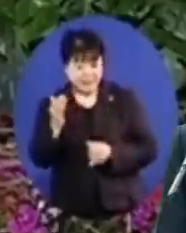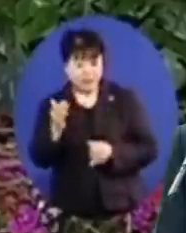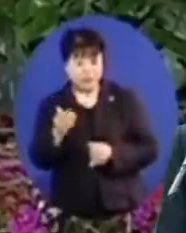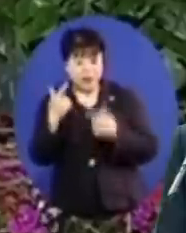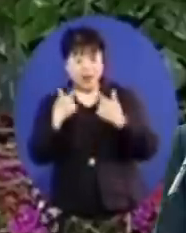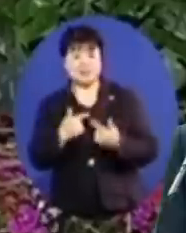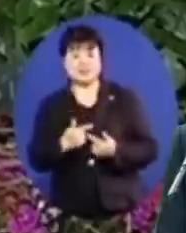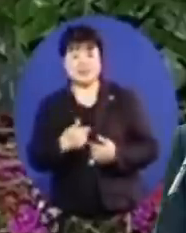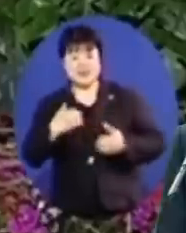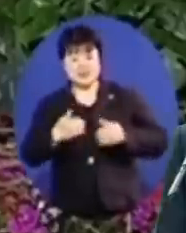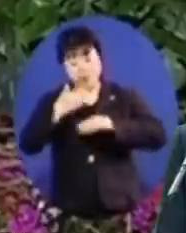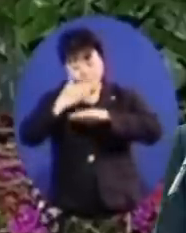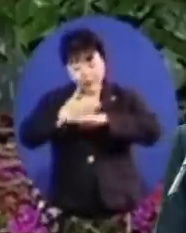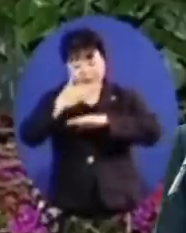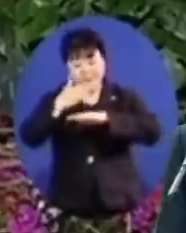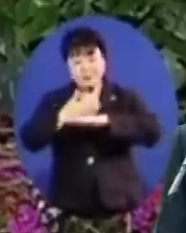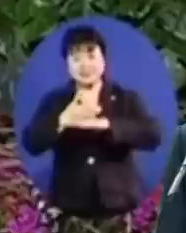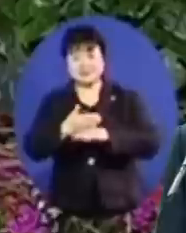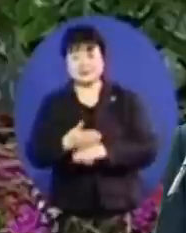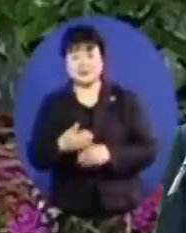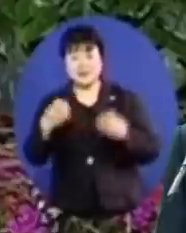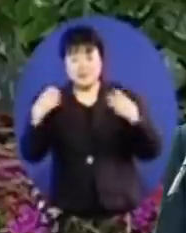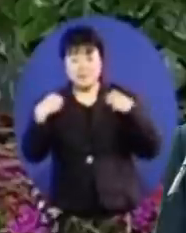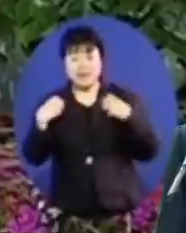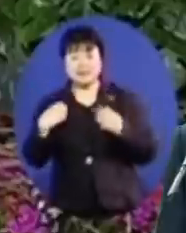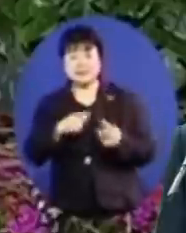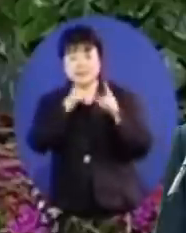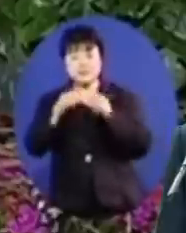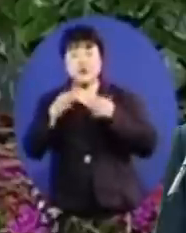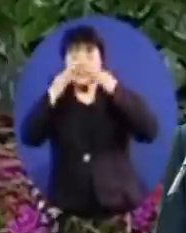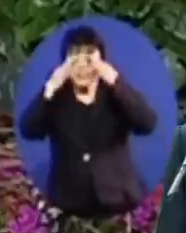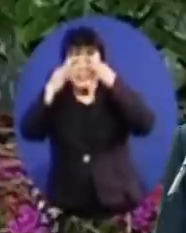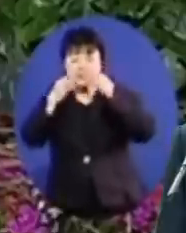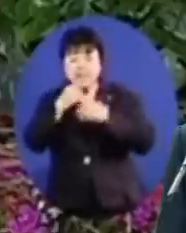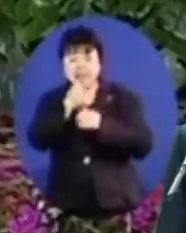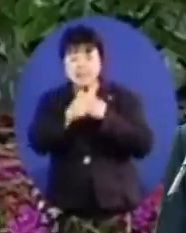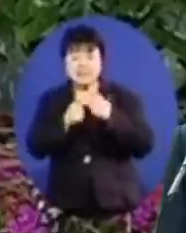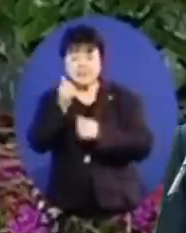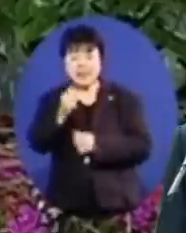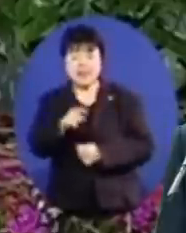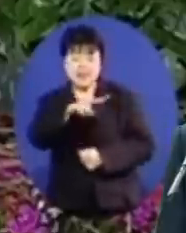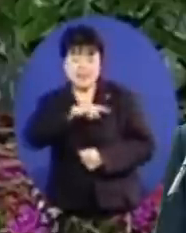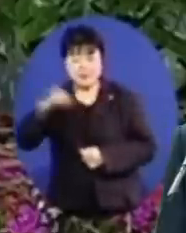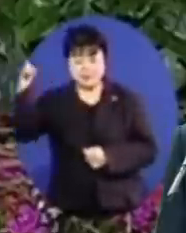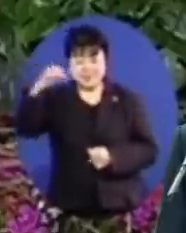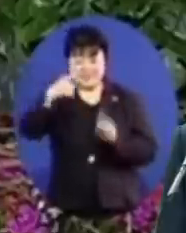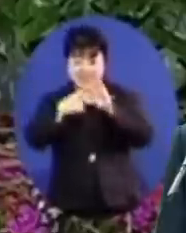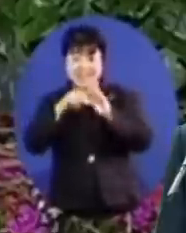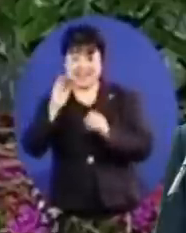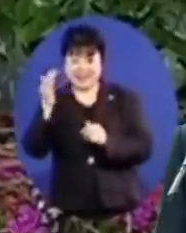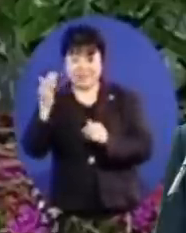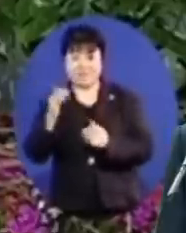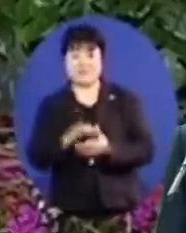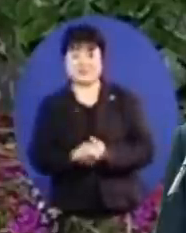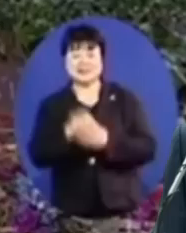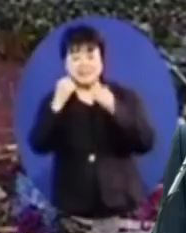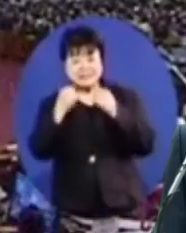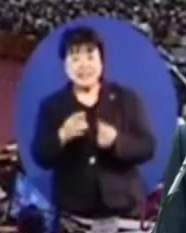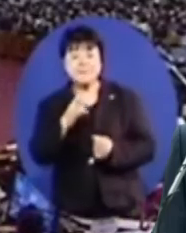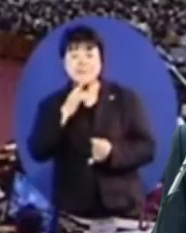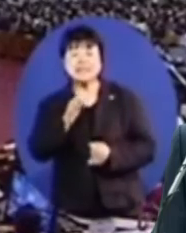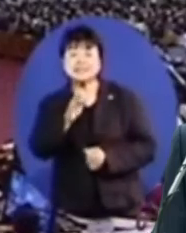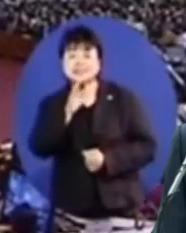항상 매일 기뻐하고 감사하며 주어진 삶에 최선을 다하고 하나님의 이름을 빛내는 삶을 살아야 합니다. 이러한 삶만이